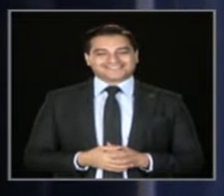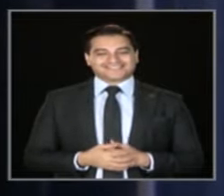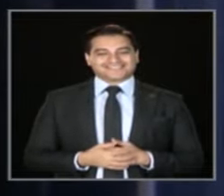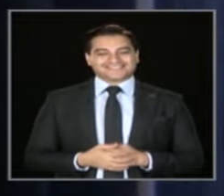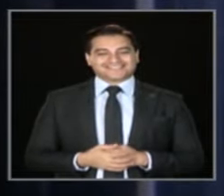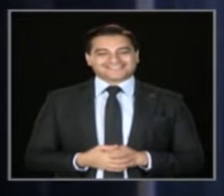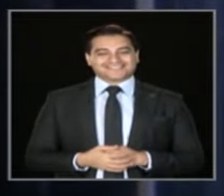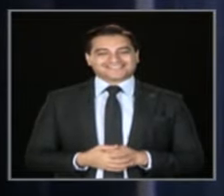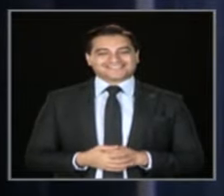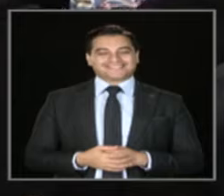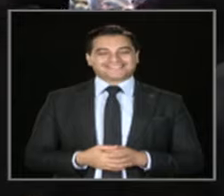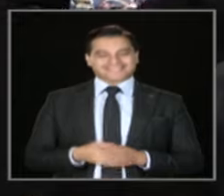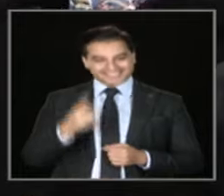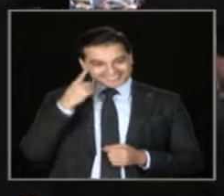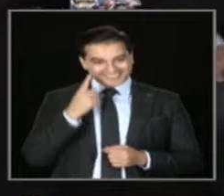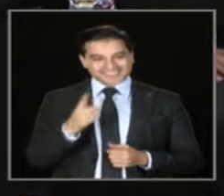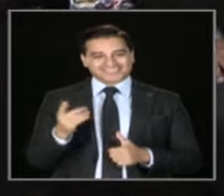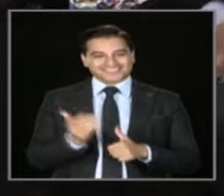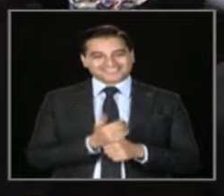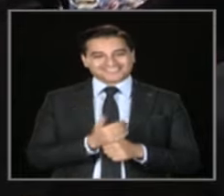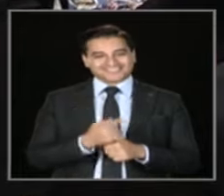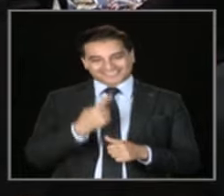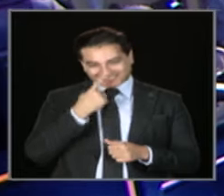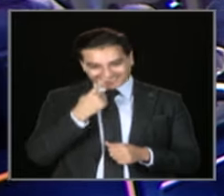هنشوف بتسمع كلام